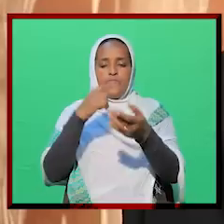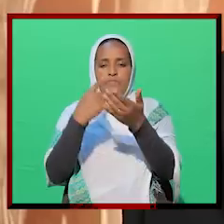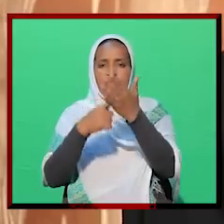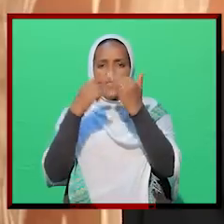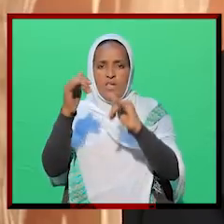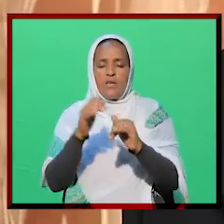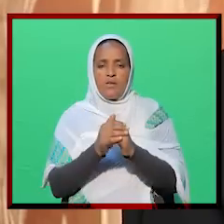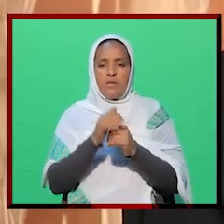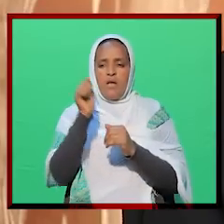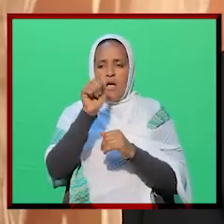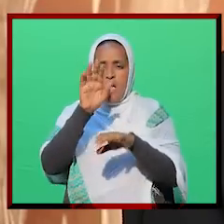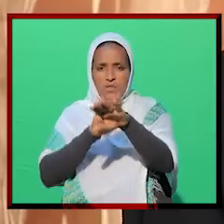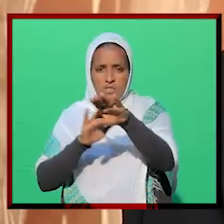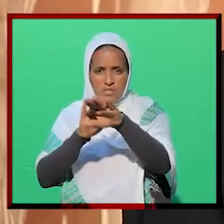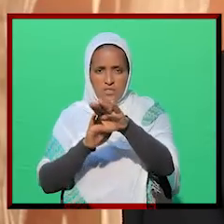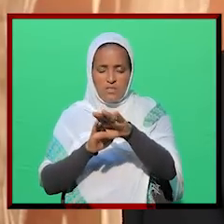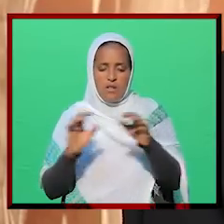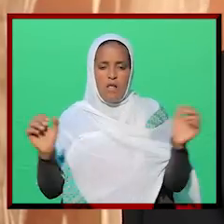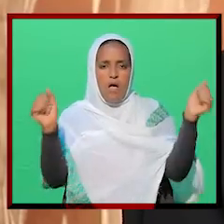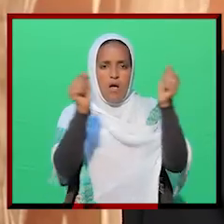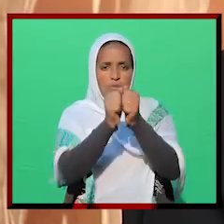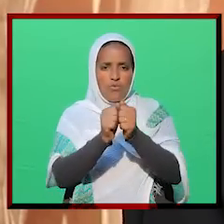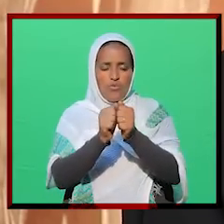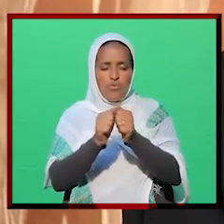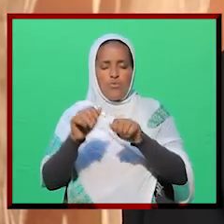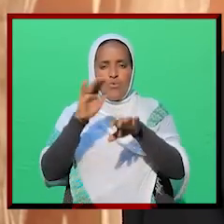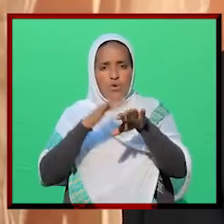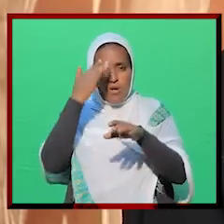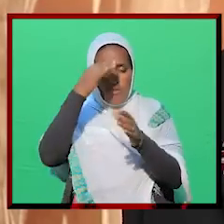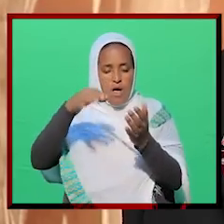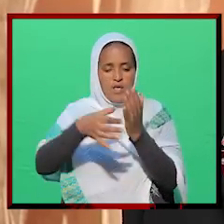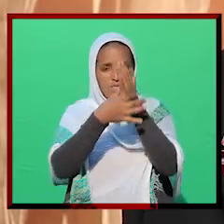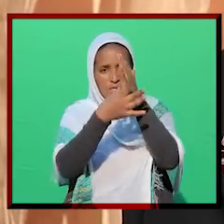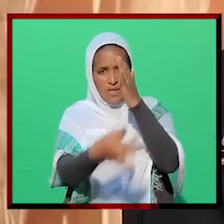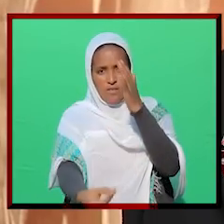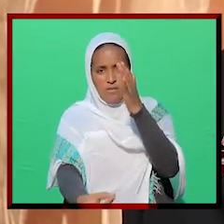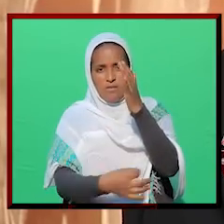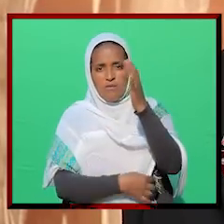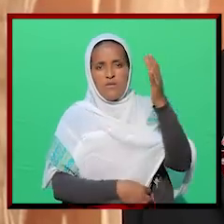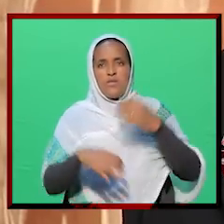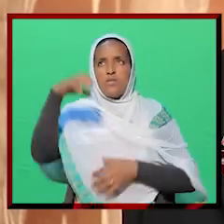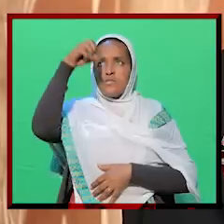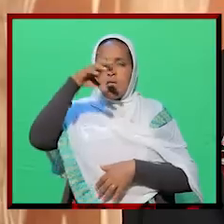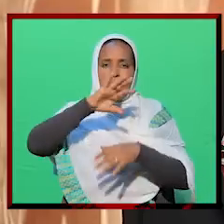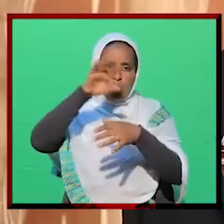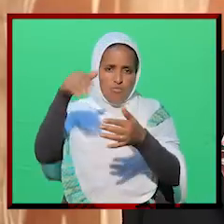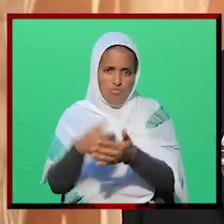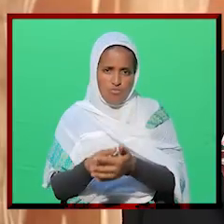ለቃል። ቅባቶች የጸጋ ክብር ቃል ከበረ ጸጋዎች የባህሪ